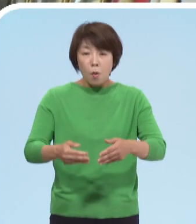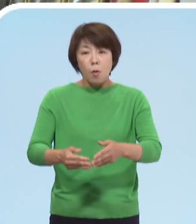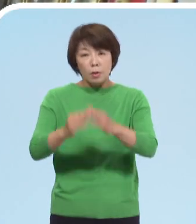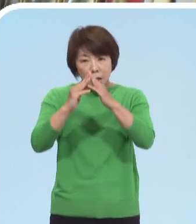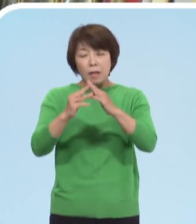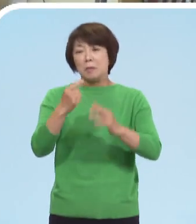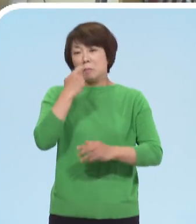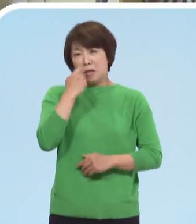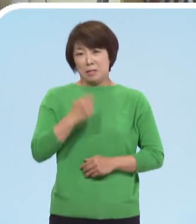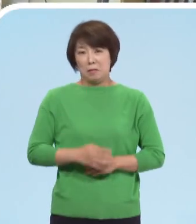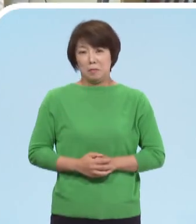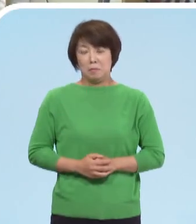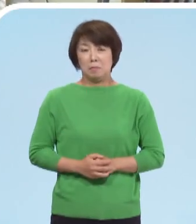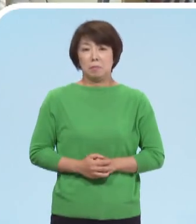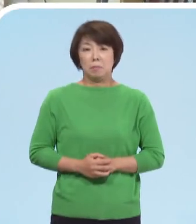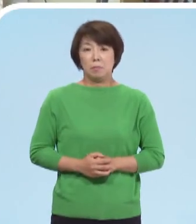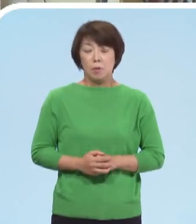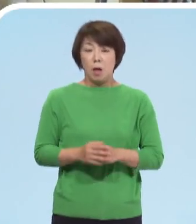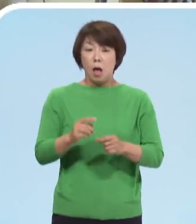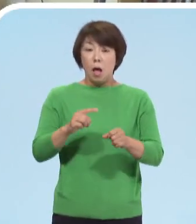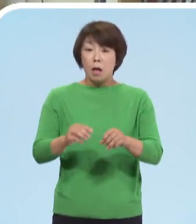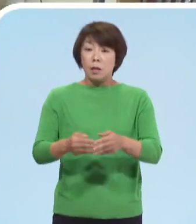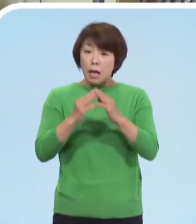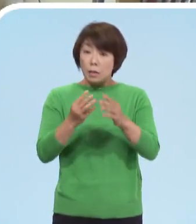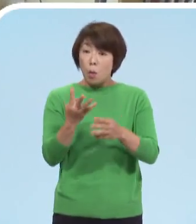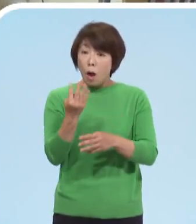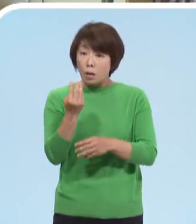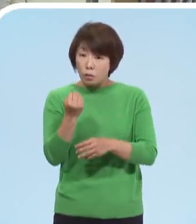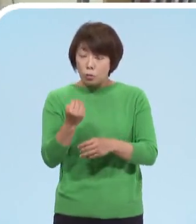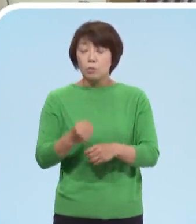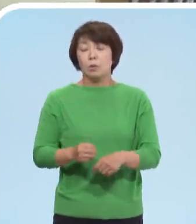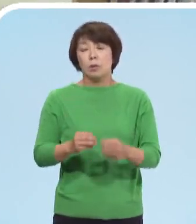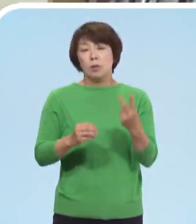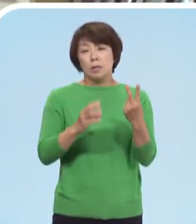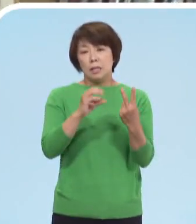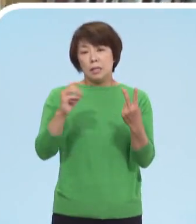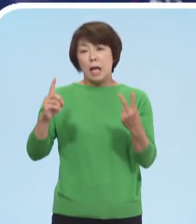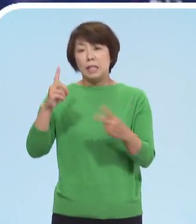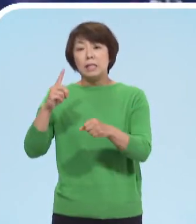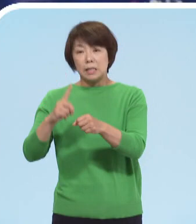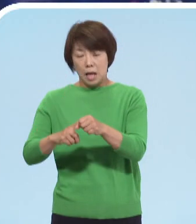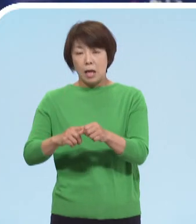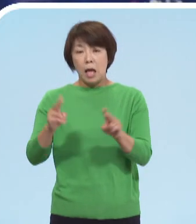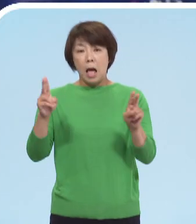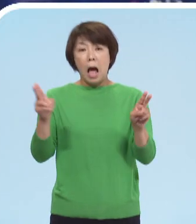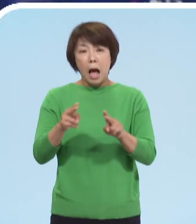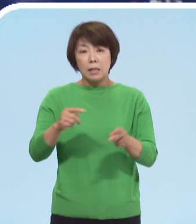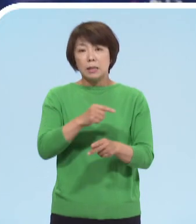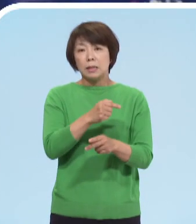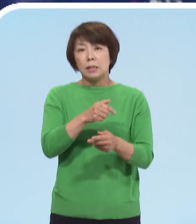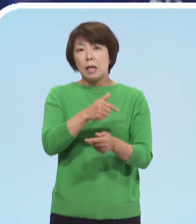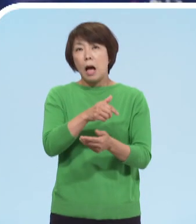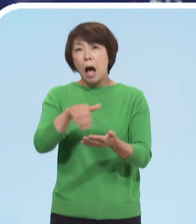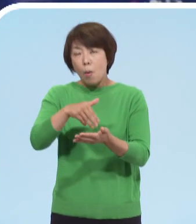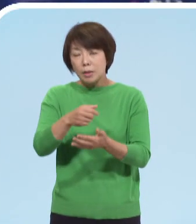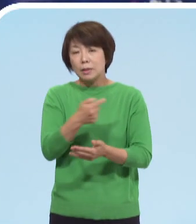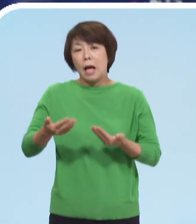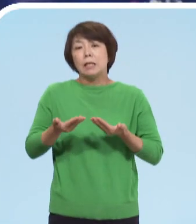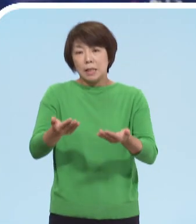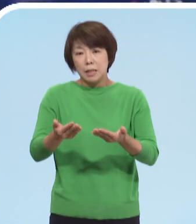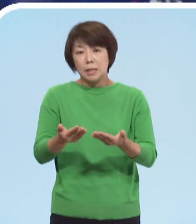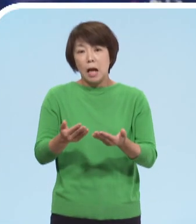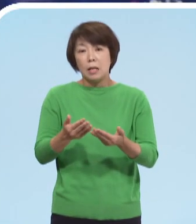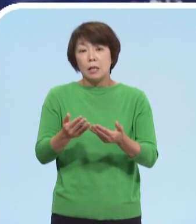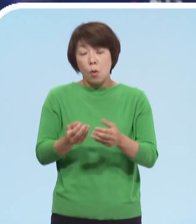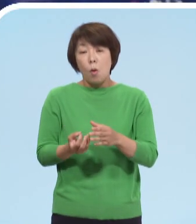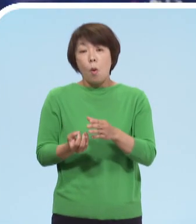張本人なんです。 何年に結成されたんですか？ これは2001年、 阪神淡路大震災から5年経って神戸市